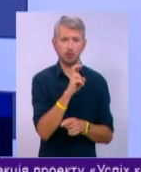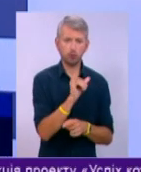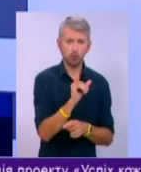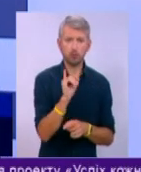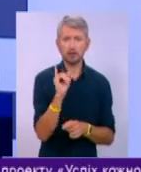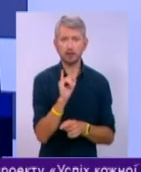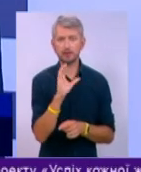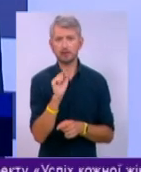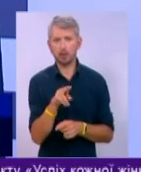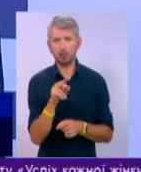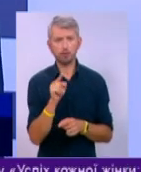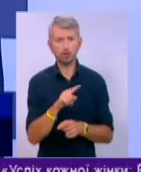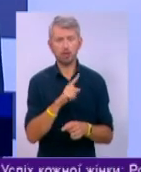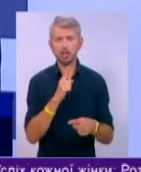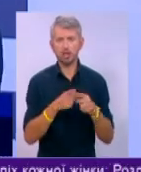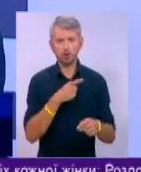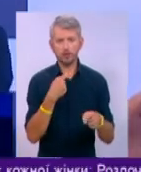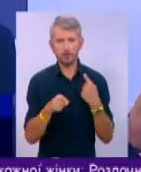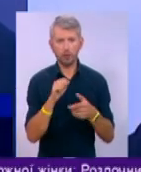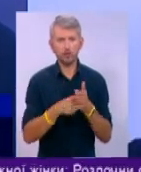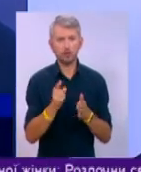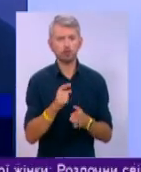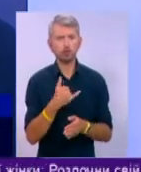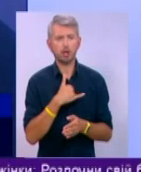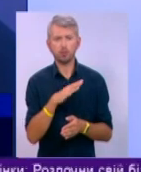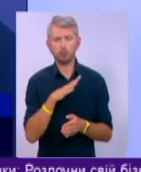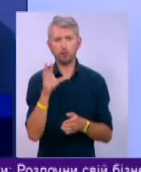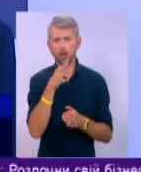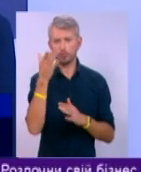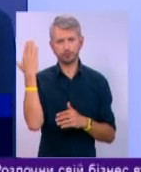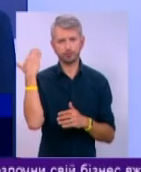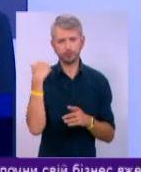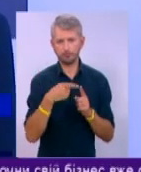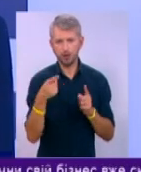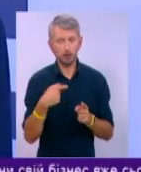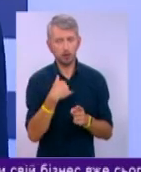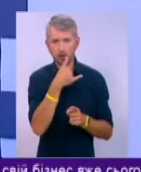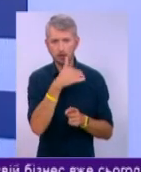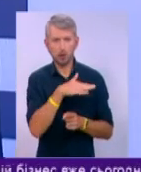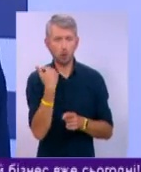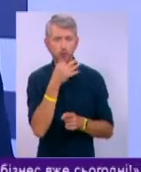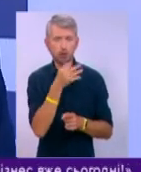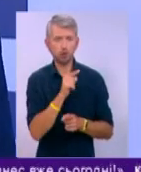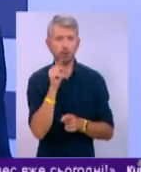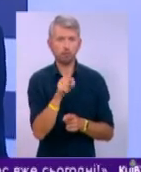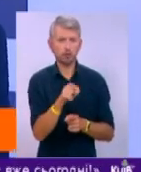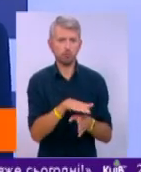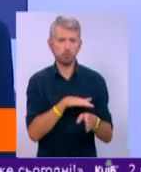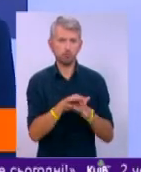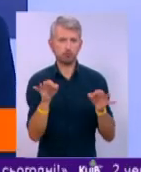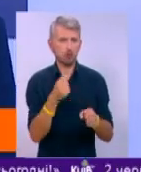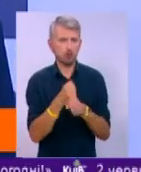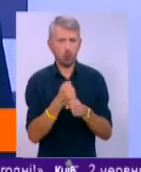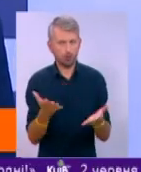САП, вони різко відрізняються від того, що в нас було весь попередній період. Я не хочу сказати, що вони тотально нічого